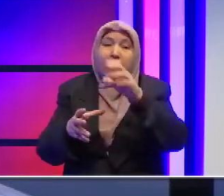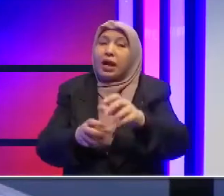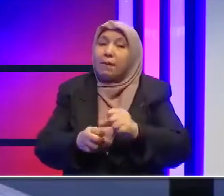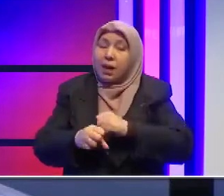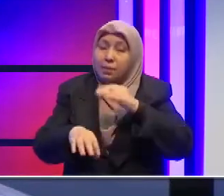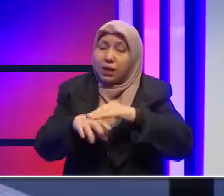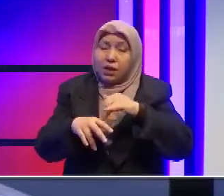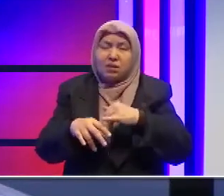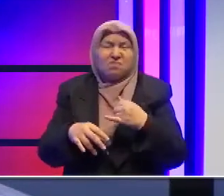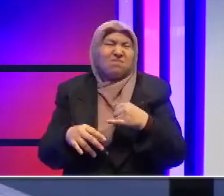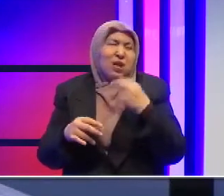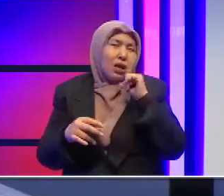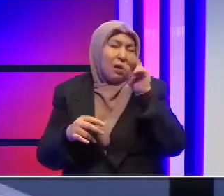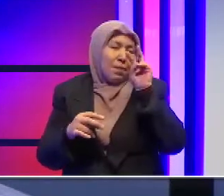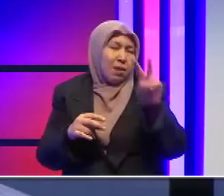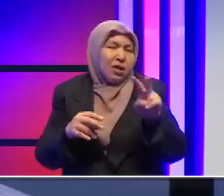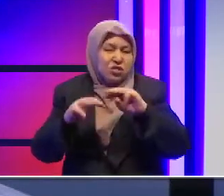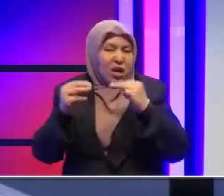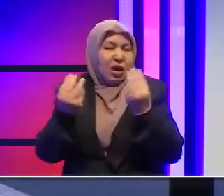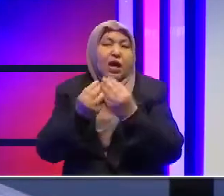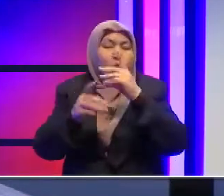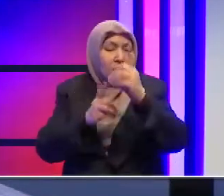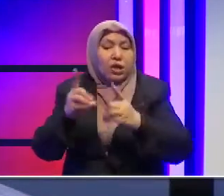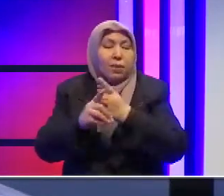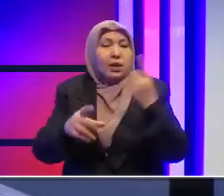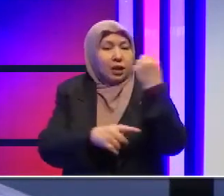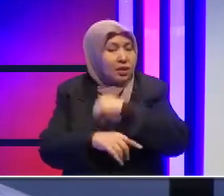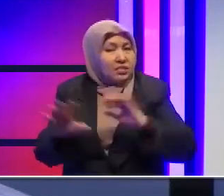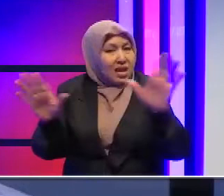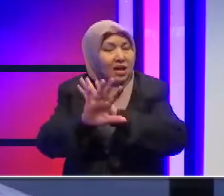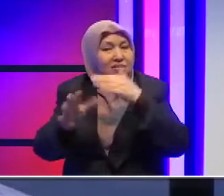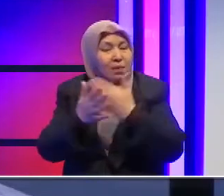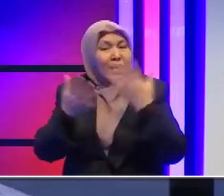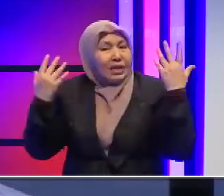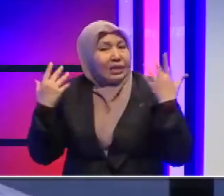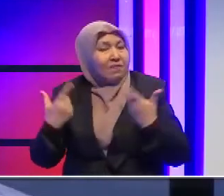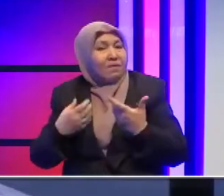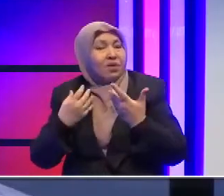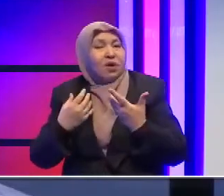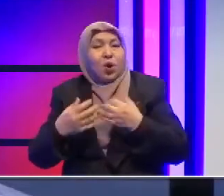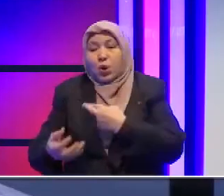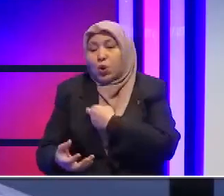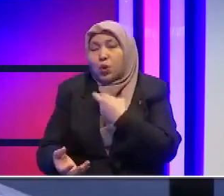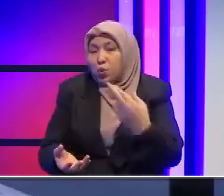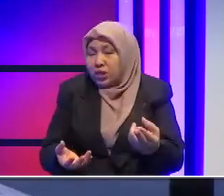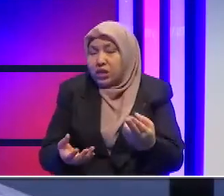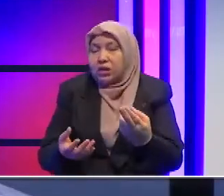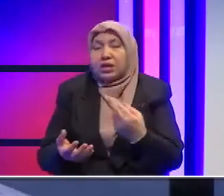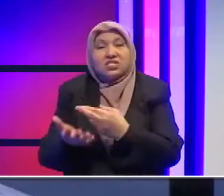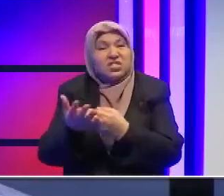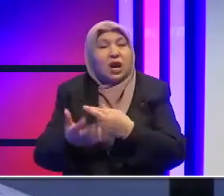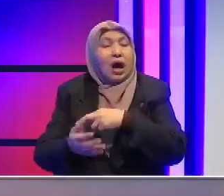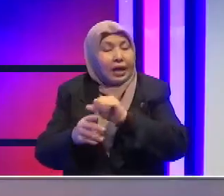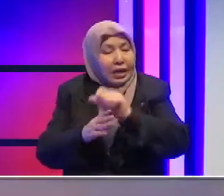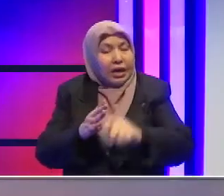rezeki pada pandangan perspektif masyarakat dunia pada hari ini, jangan sampai kita terlepas peluang rezeki akhirat yang lebih besar daripada